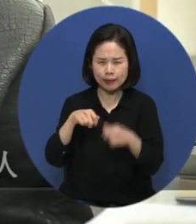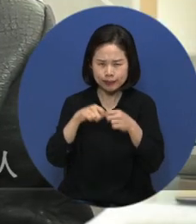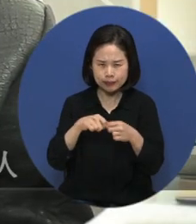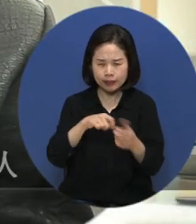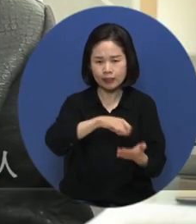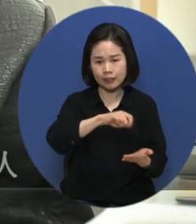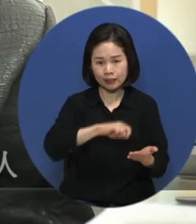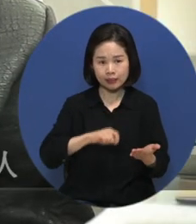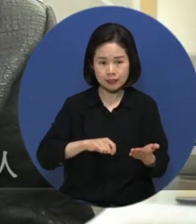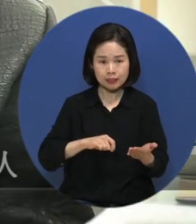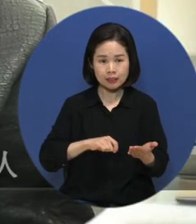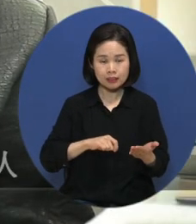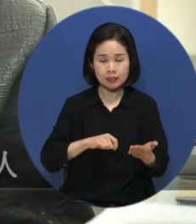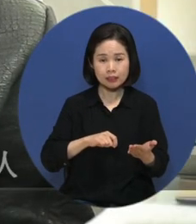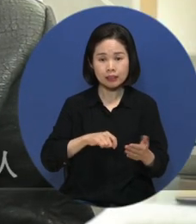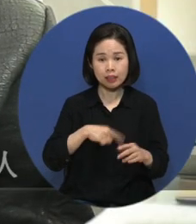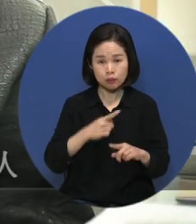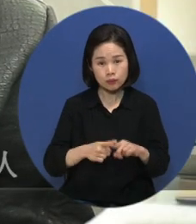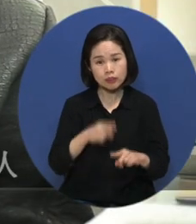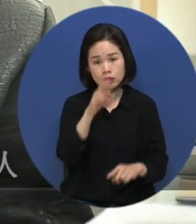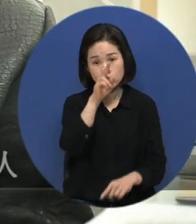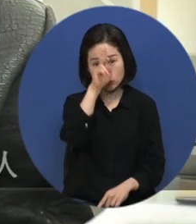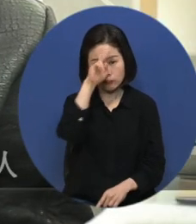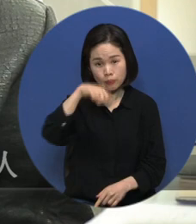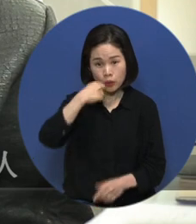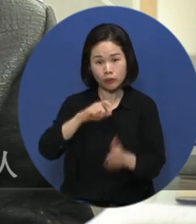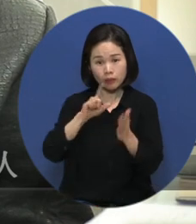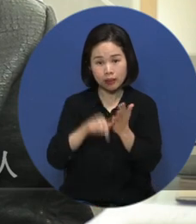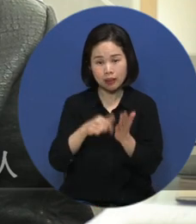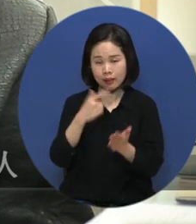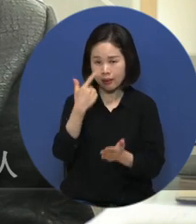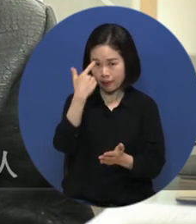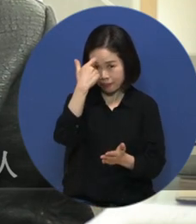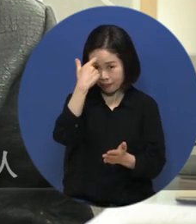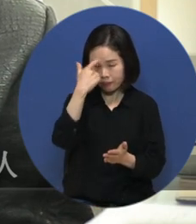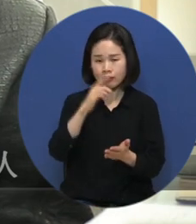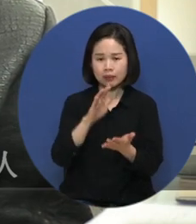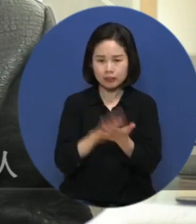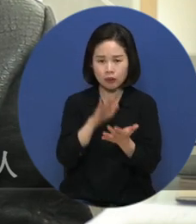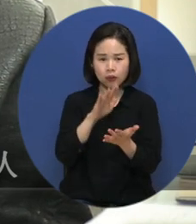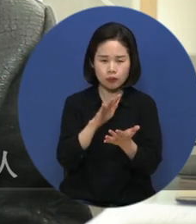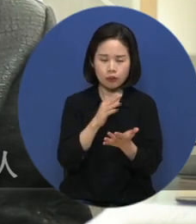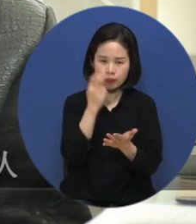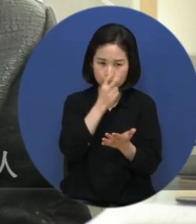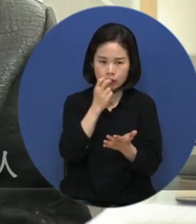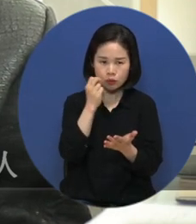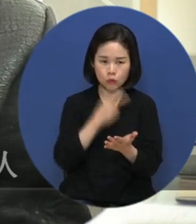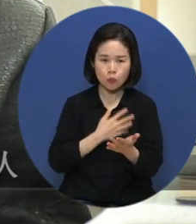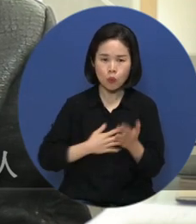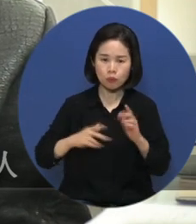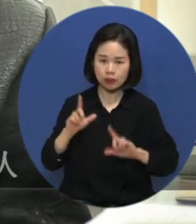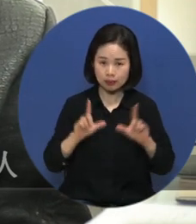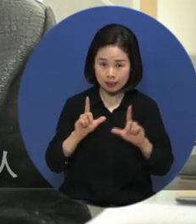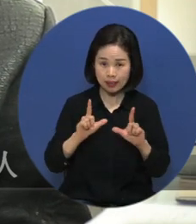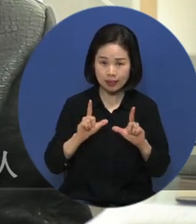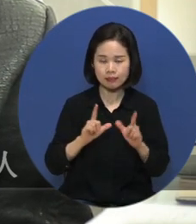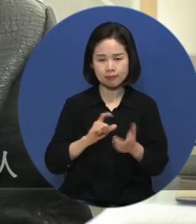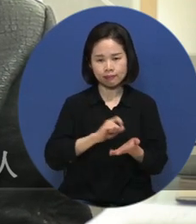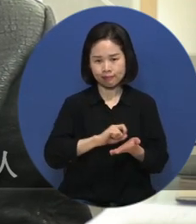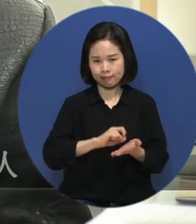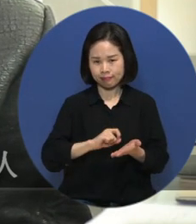이제 중간 점심때쯤에 한 번 더 이제 발열 체크와 몸 상태 체크들을 해서 기록을 남기게 돼